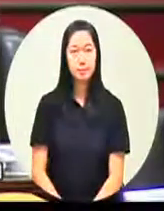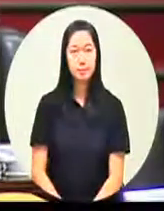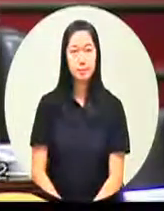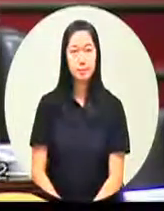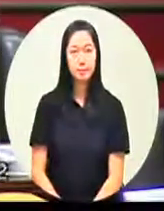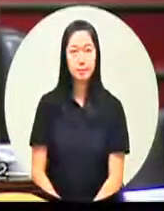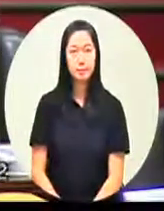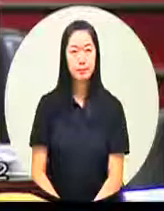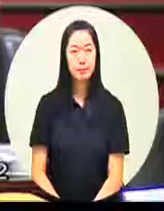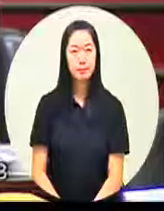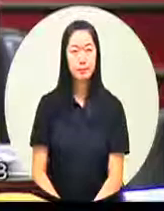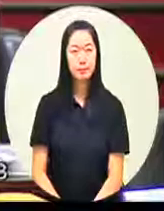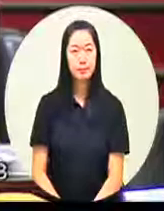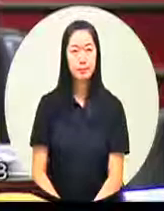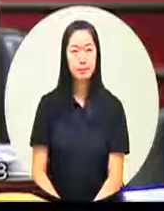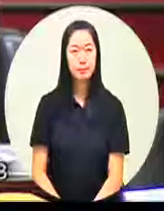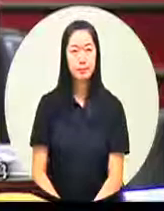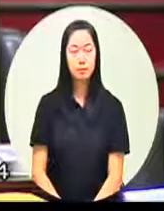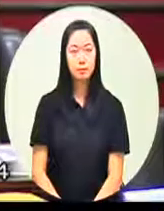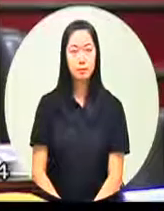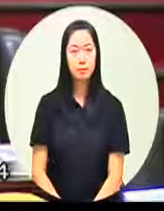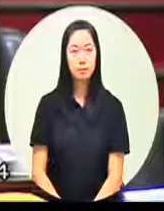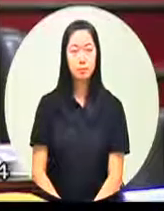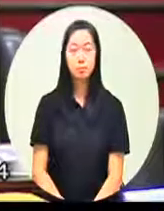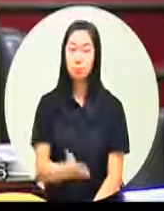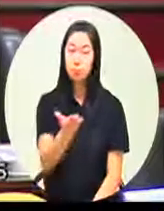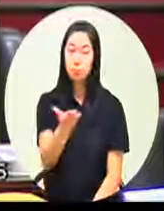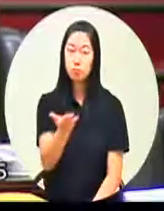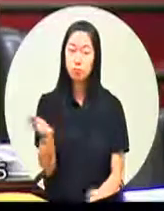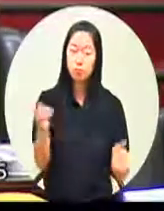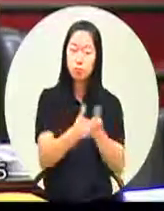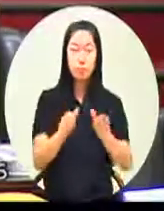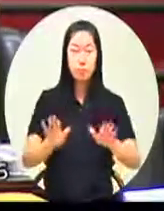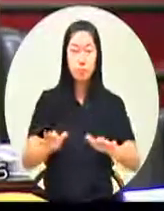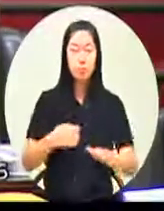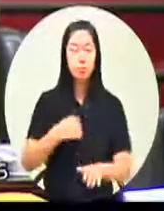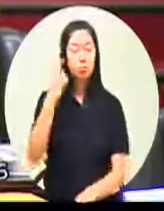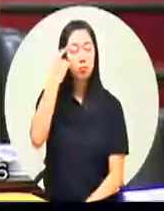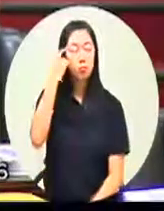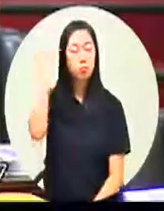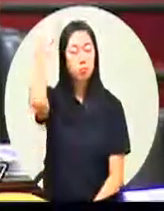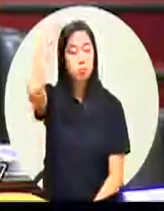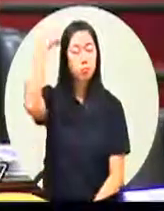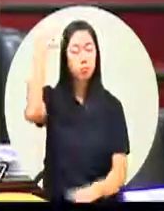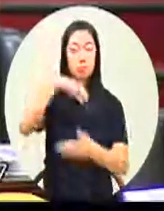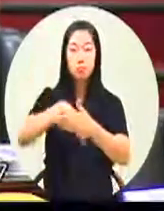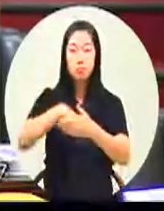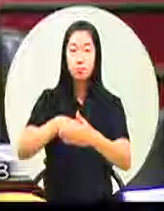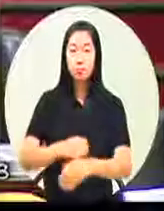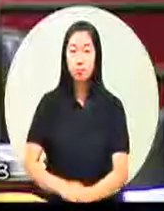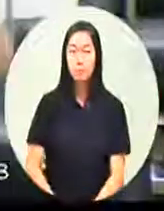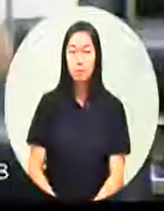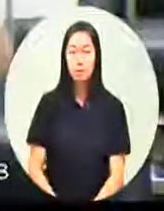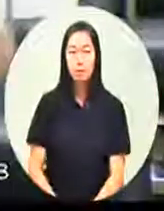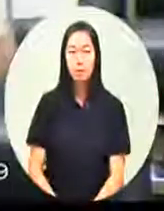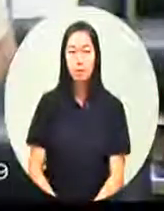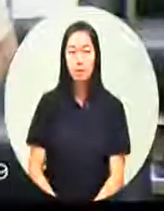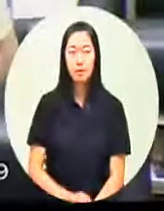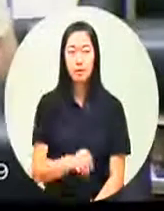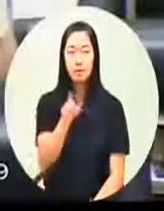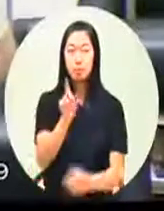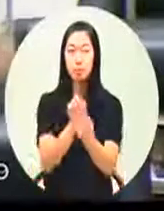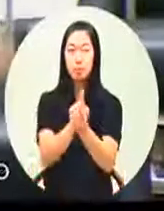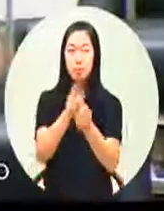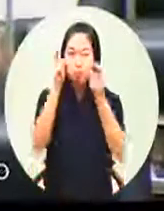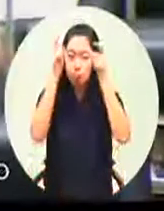局长，你到目前为止你的脑袋里面你对于